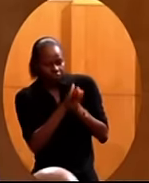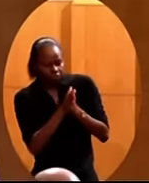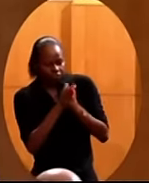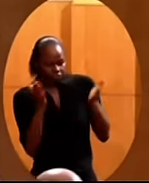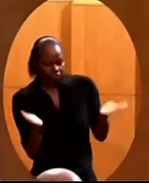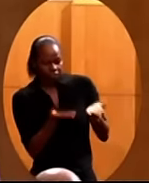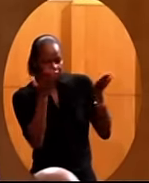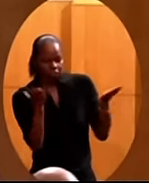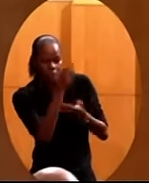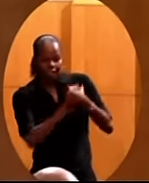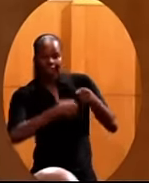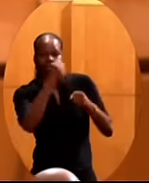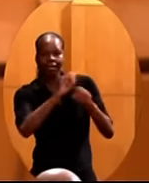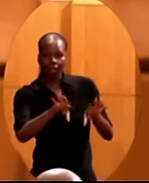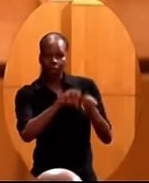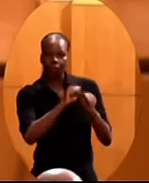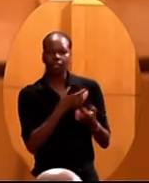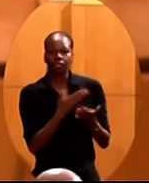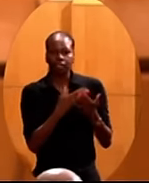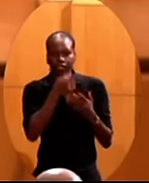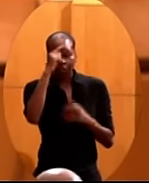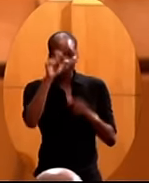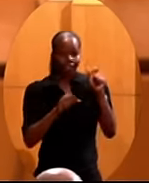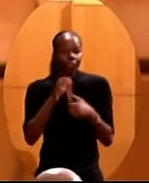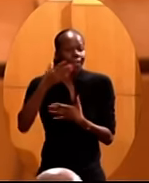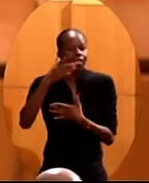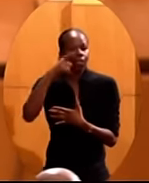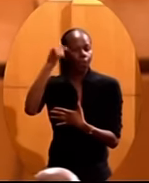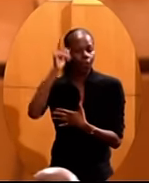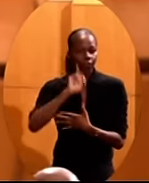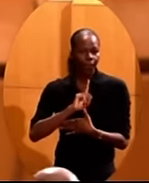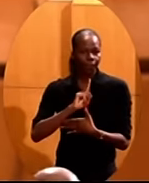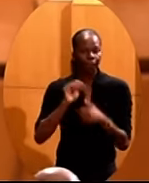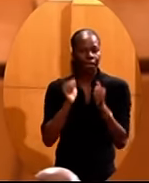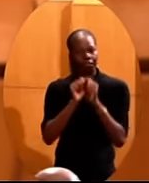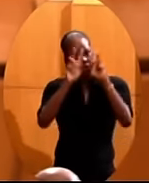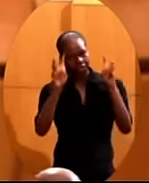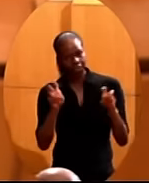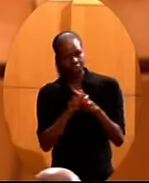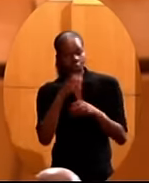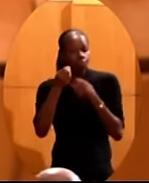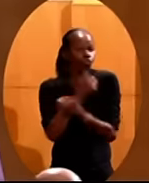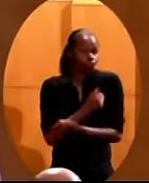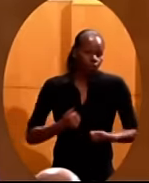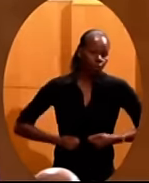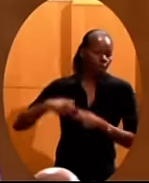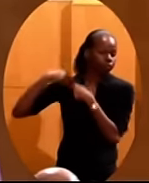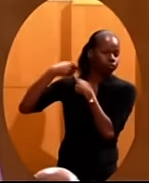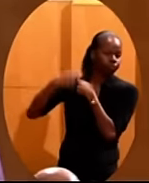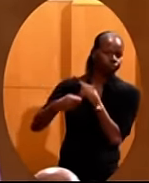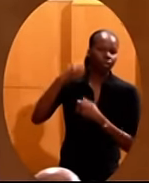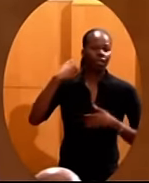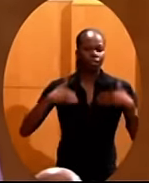capacité à créer des emplois pour les martinicains diplômés chôeurs de longue durée